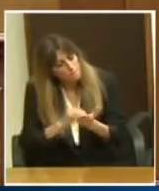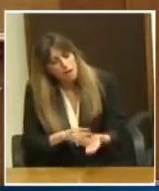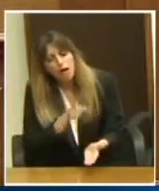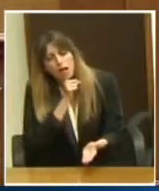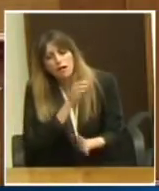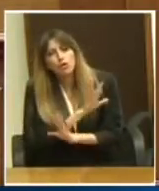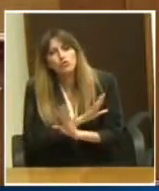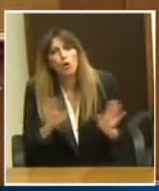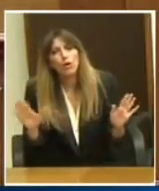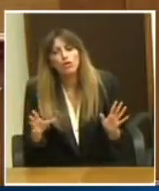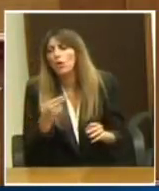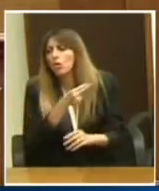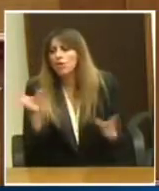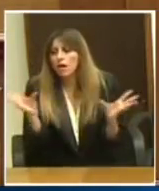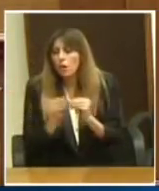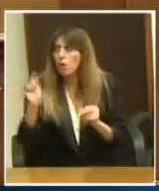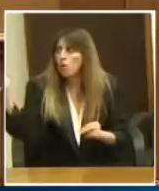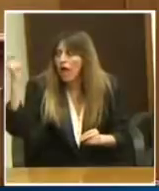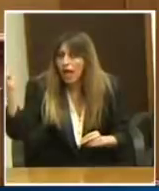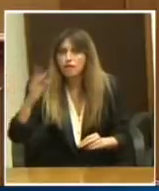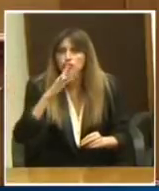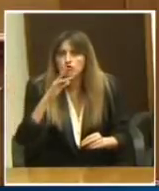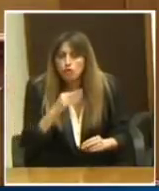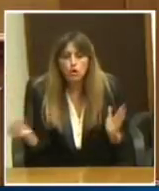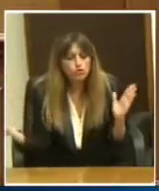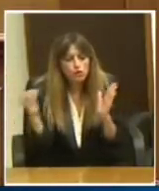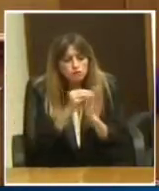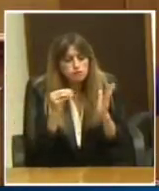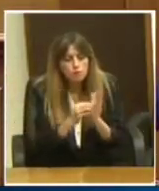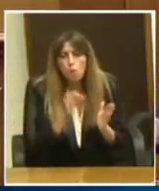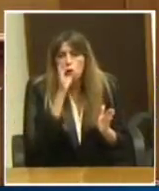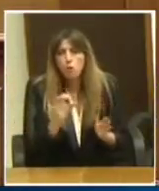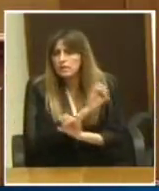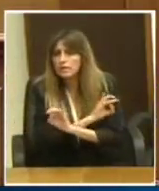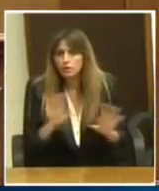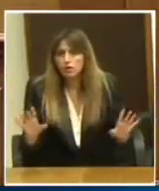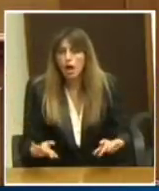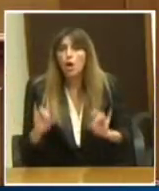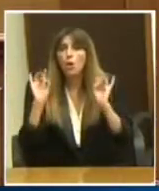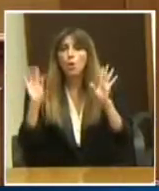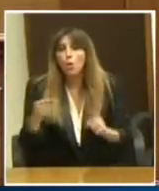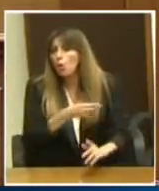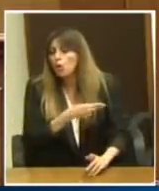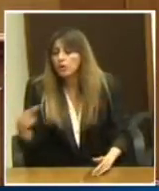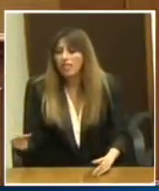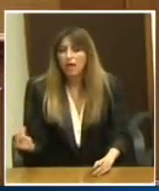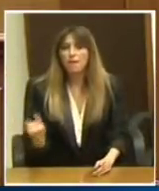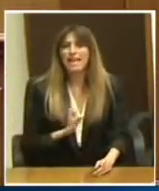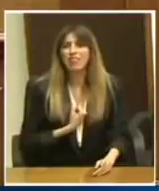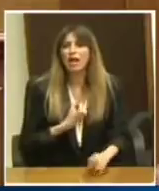ρύθμιση που να αφορά το έθνος και τη γλώσσα, ούτε καν της Ιθαγένειας, που ρυθμίζουμε τώρα εμείς, με ευνοϊκότερο τρόπο για